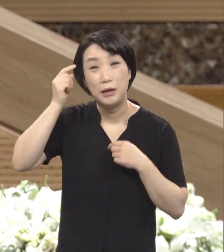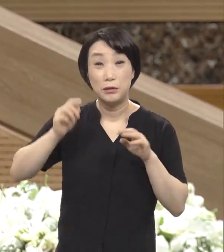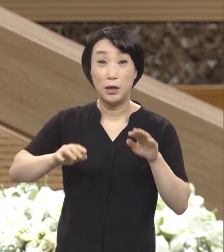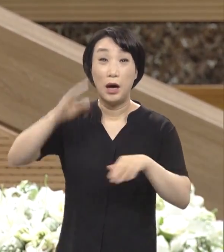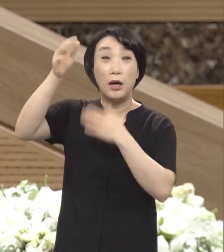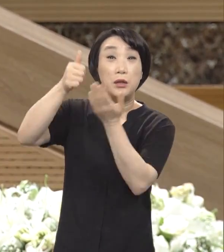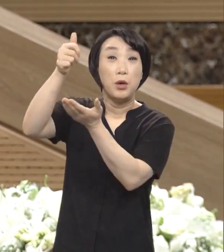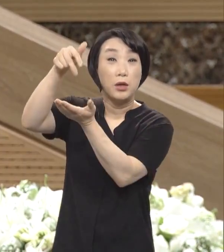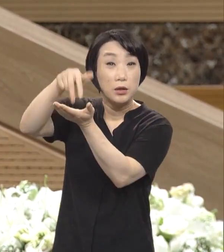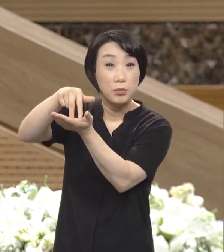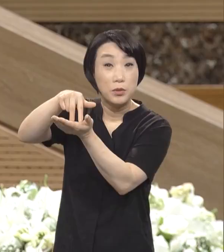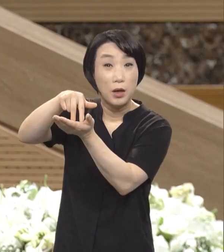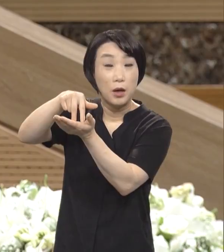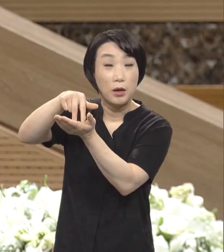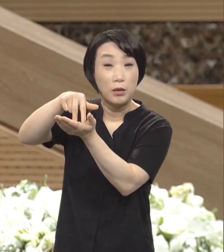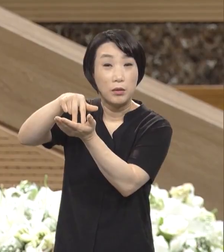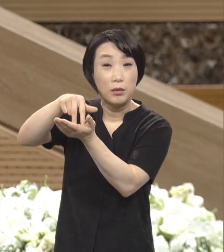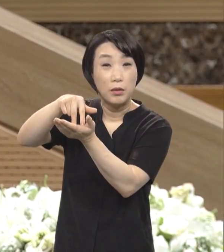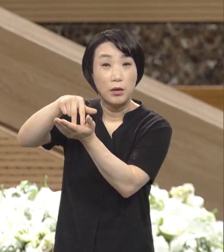하나님의 사정.